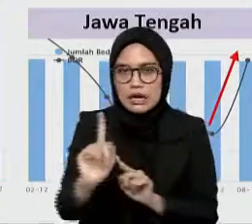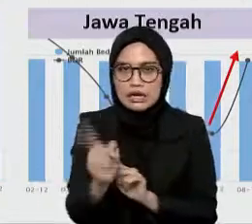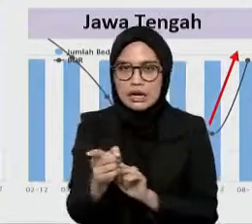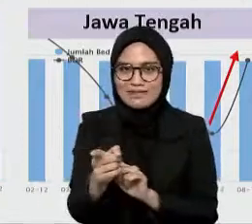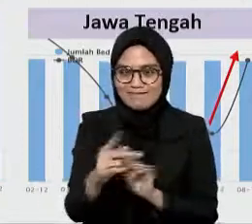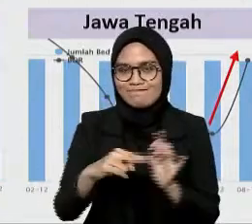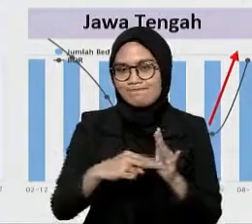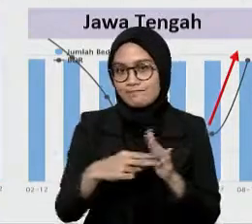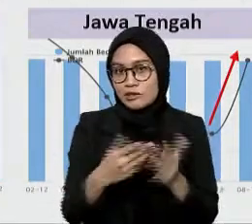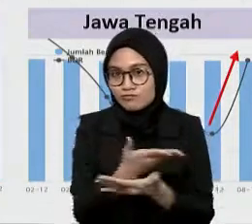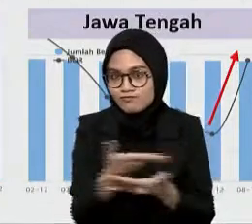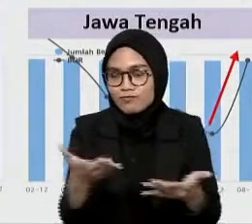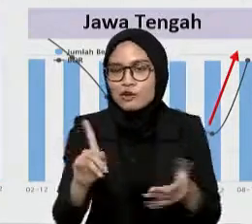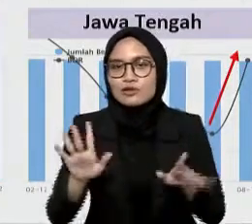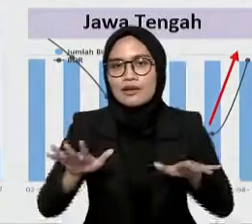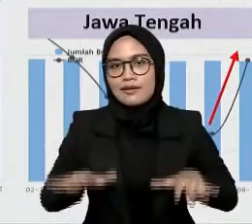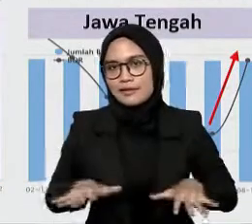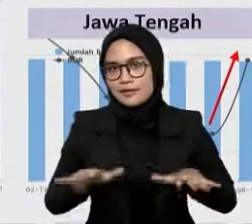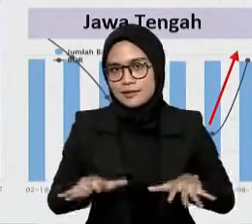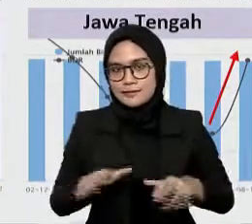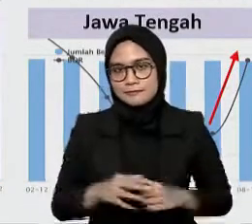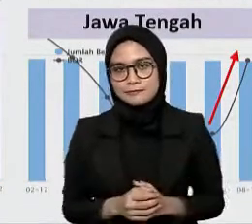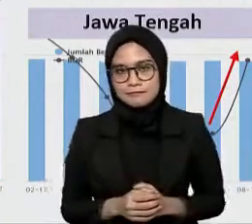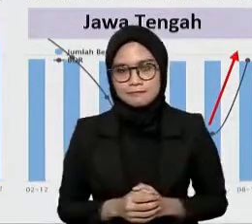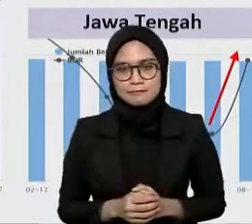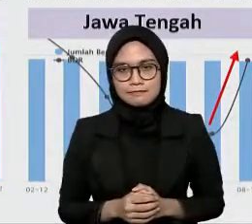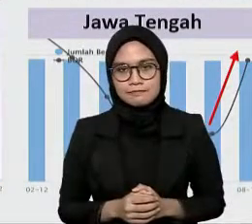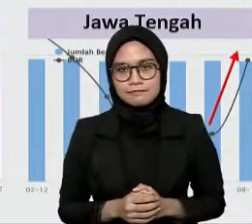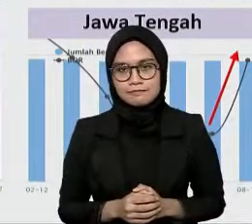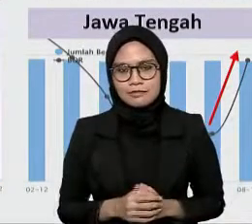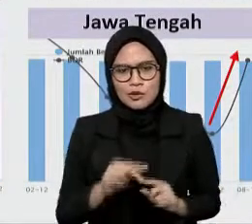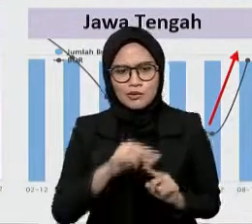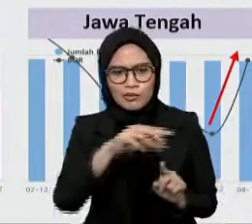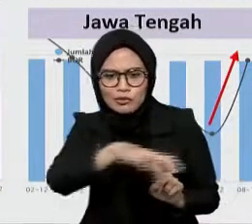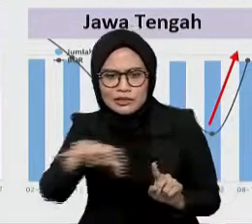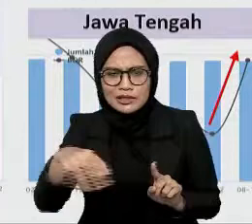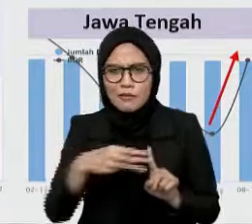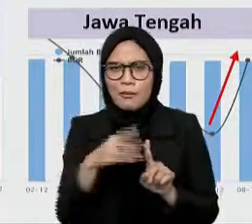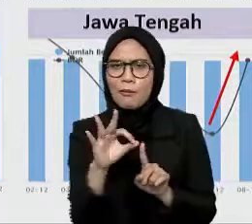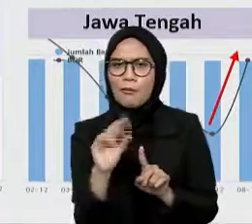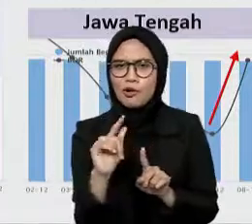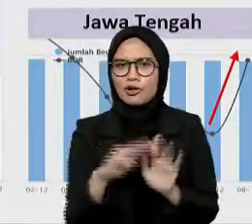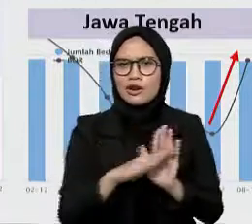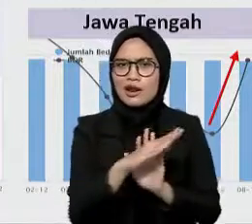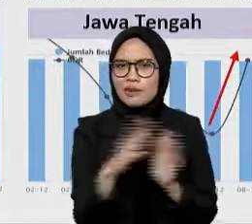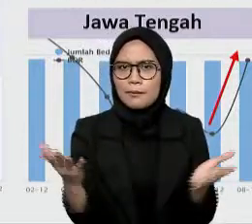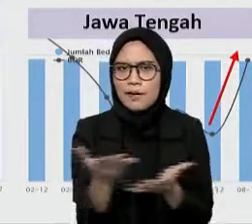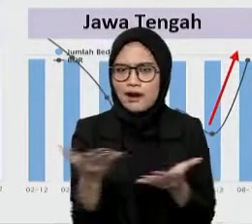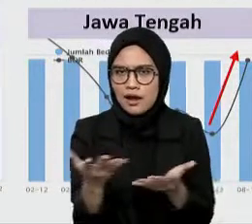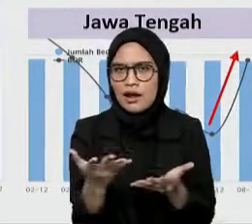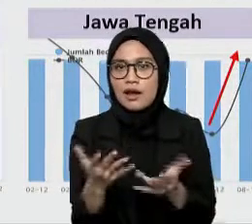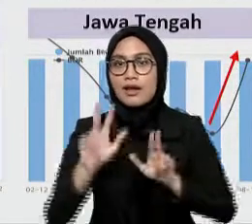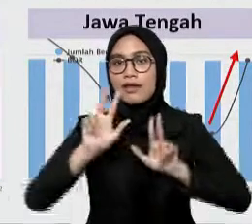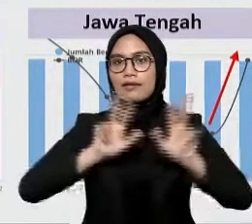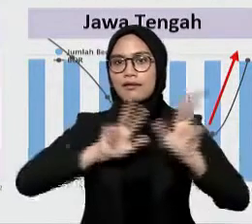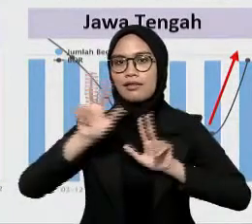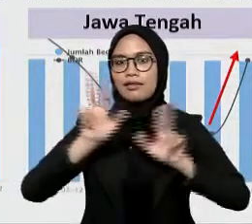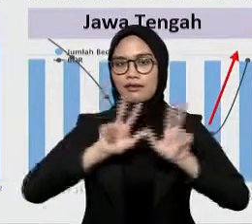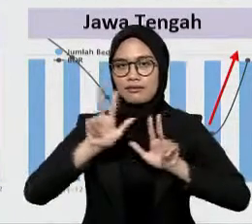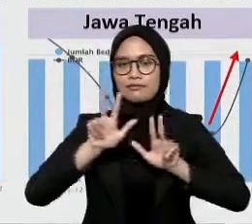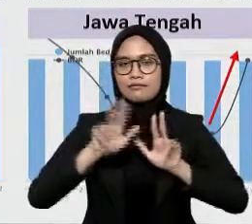meningkatkan kewaspadaan. Provinsi yang menunjukkan kenaikan bor antara lain adalah Nusa Tenggara